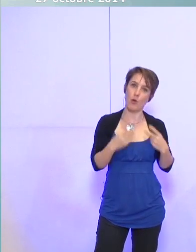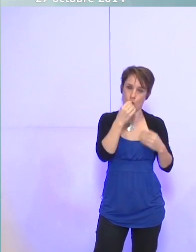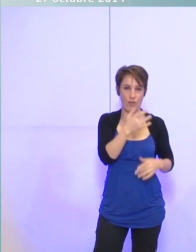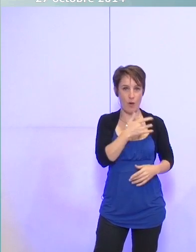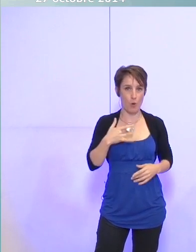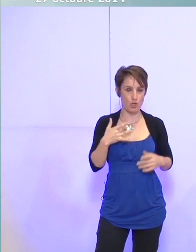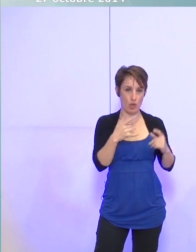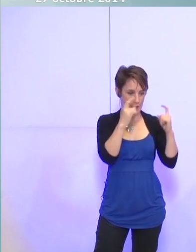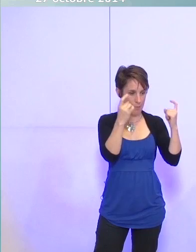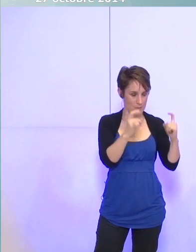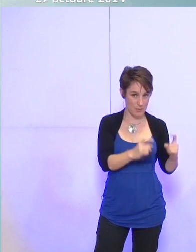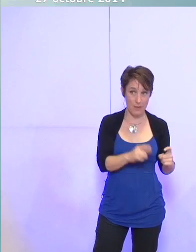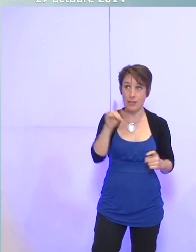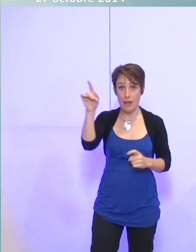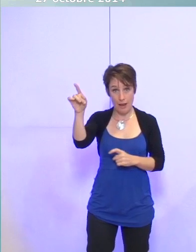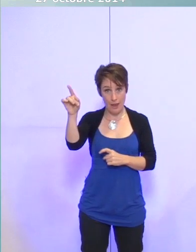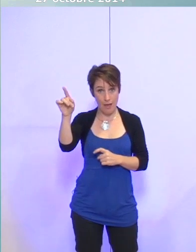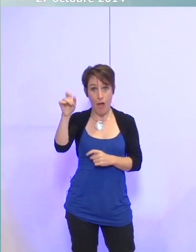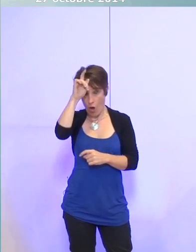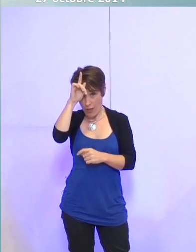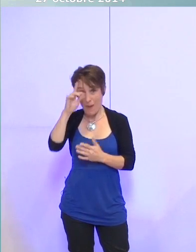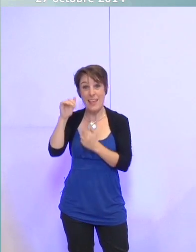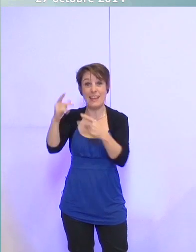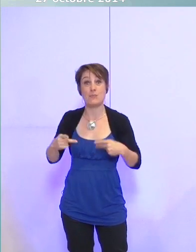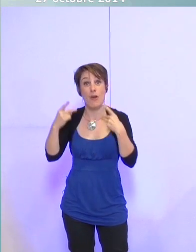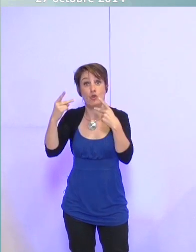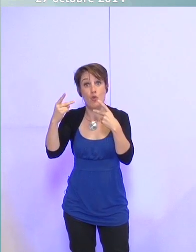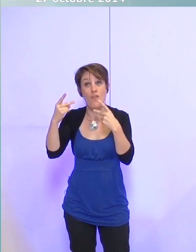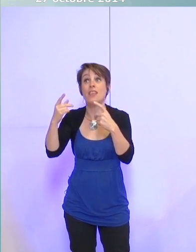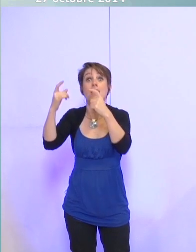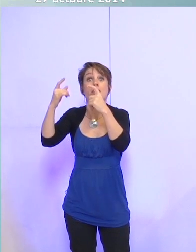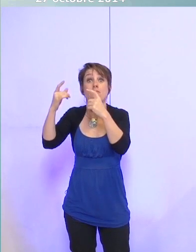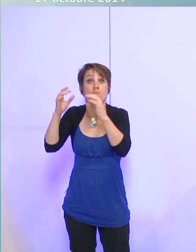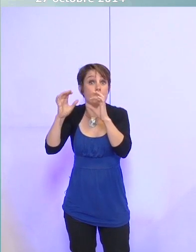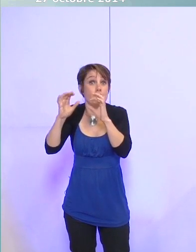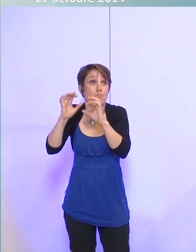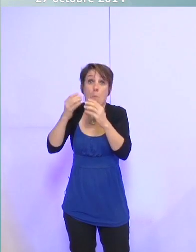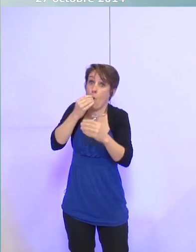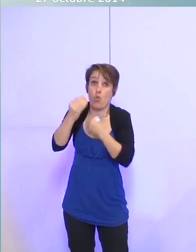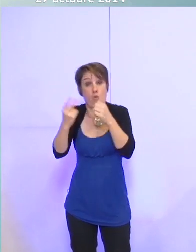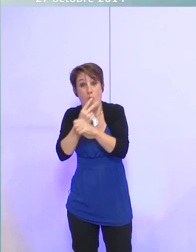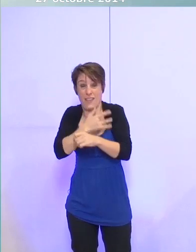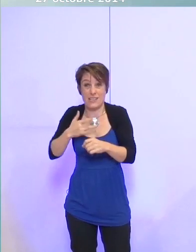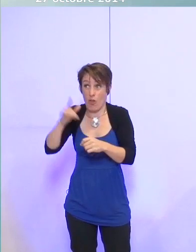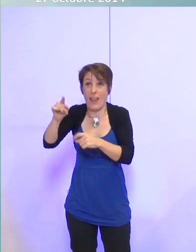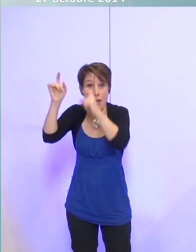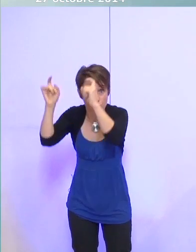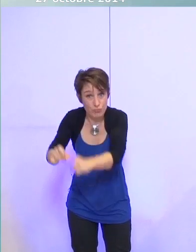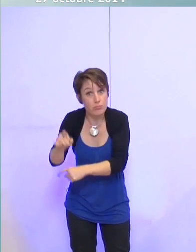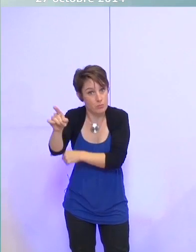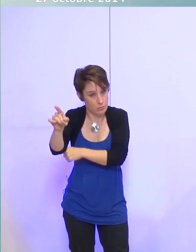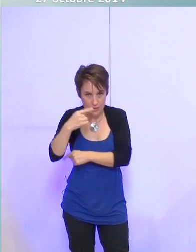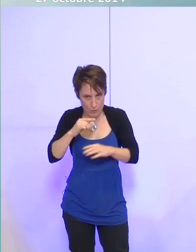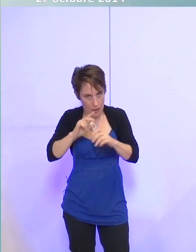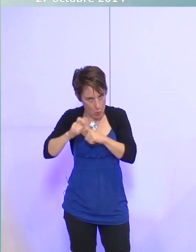déciles de la population, une baisse de l'espérance de vie tout court. Donc il y a des conséquences fortes et il y a, vous avez pu le voir également dans la presse,